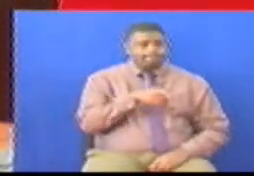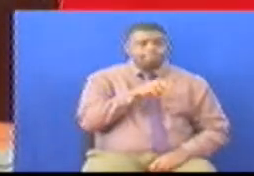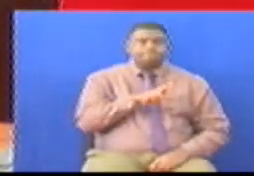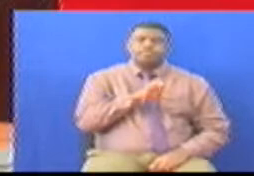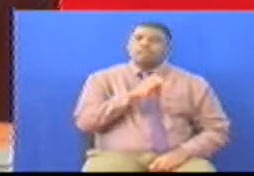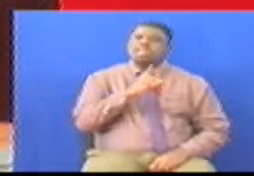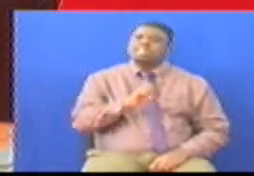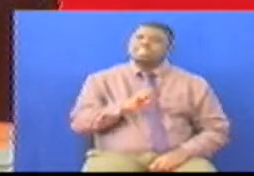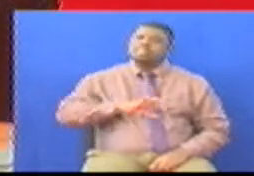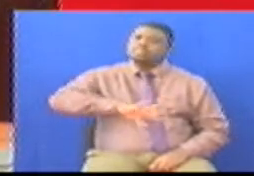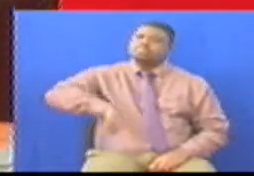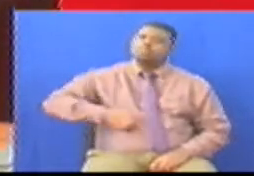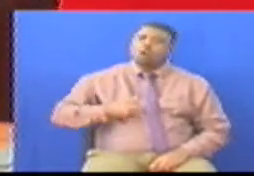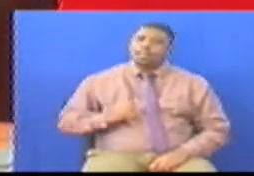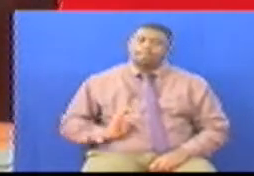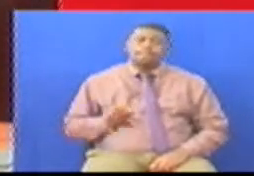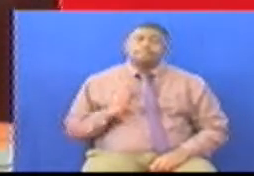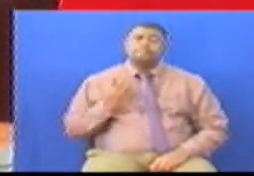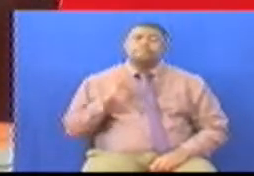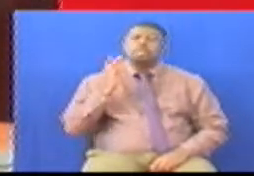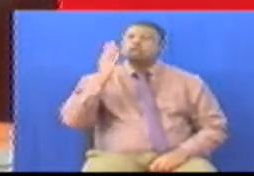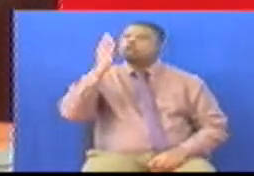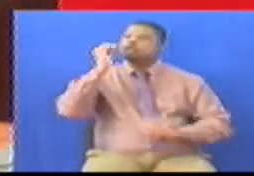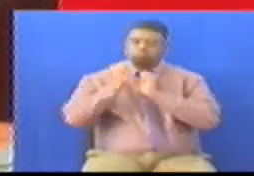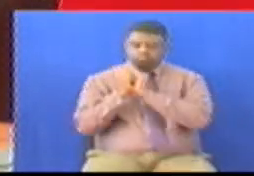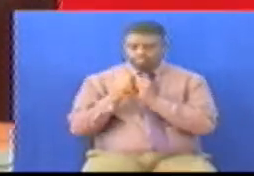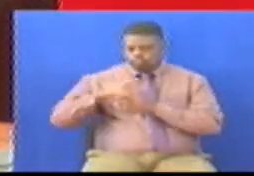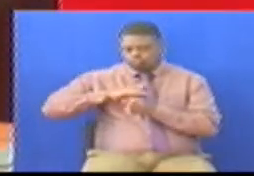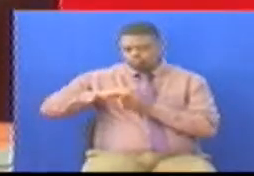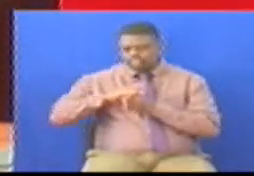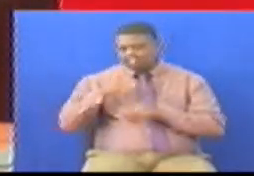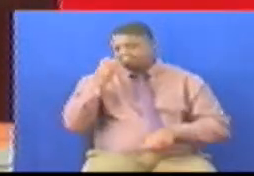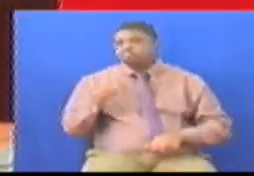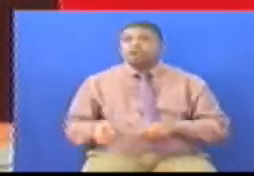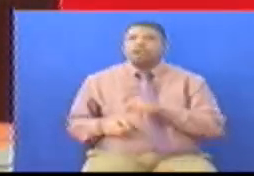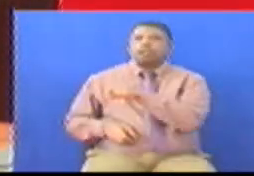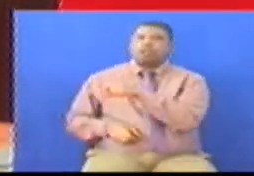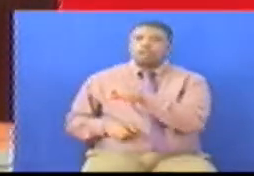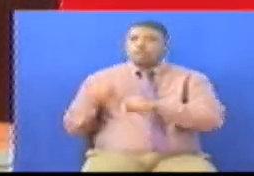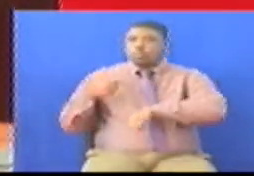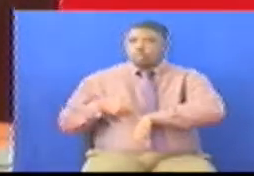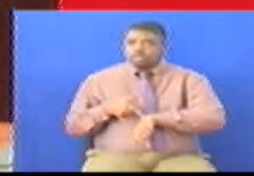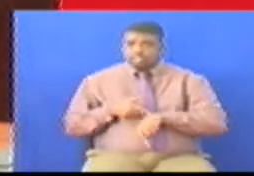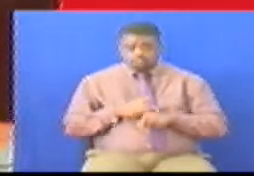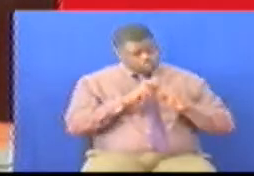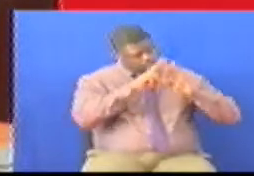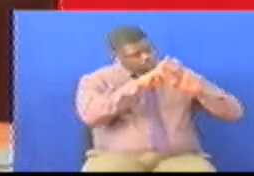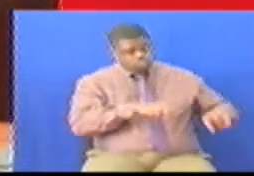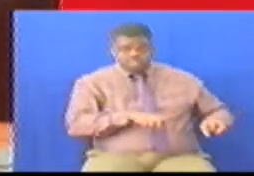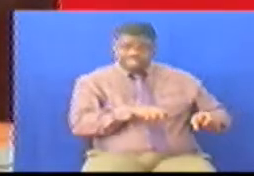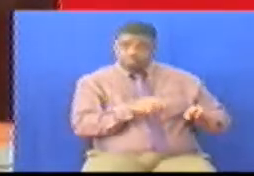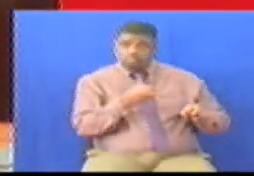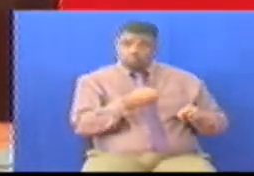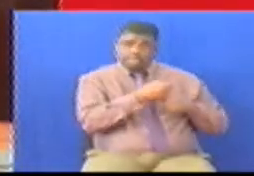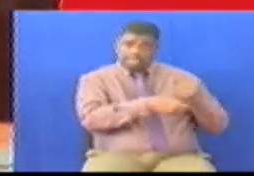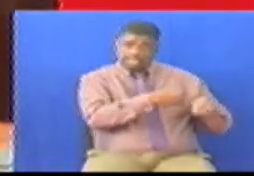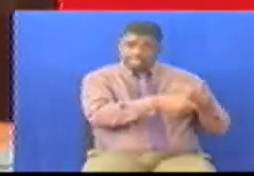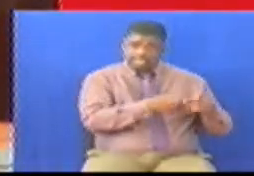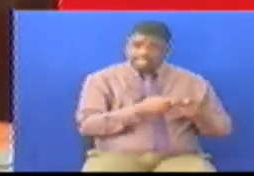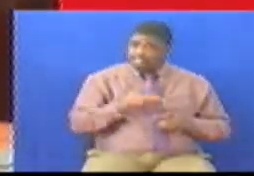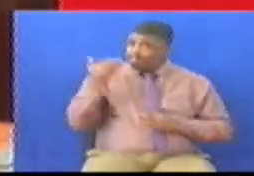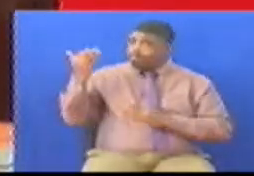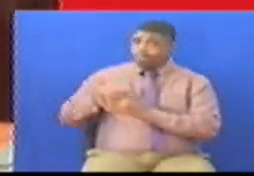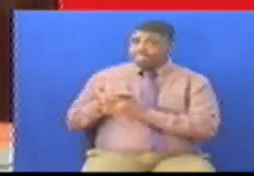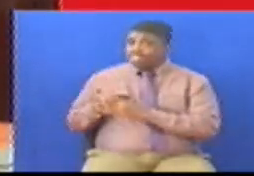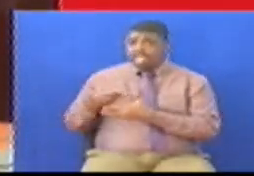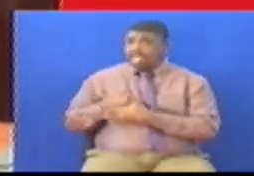takriban shilingi bilioni 10 ambazo zimetumika vibaya. Lakini kama hilo halitoshi, wakati ukaguzi unafanyika, wao benki hawakuwa hata na